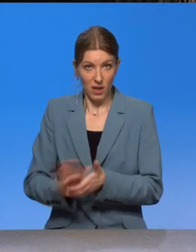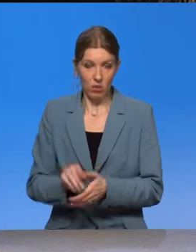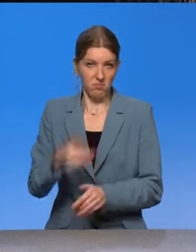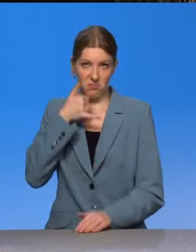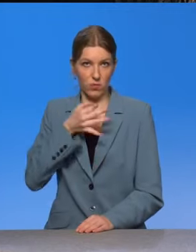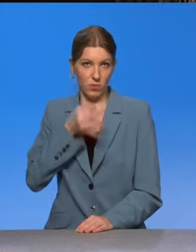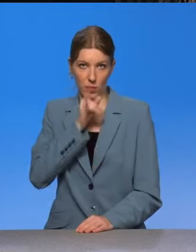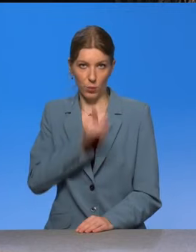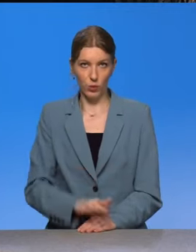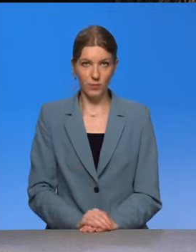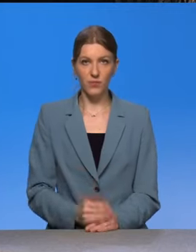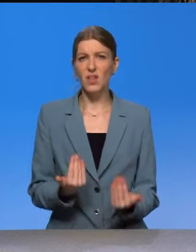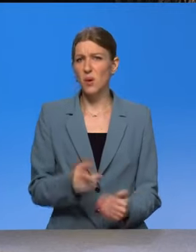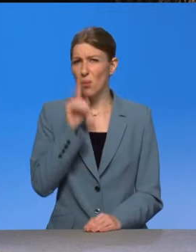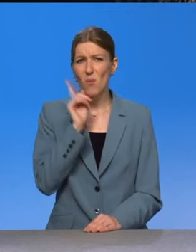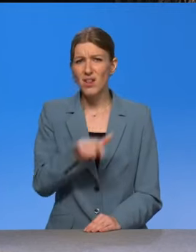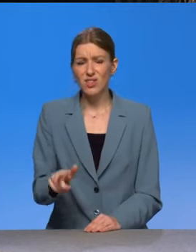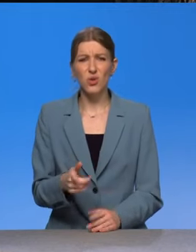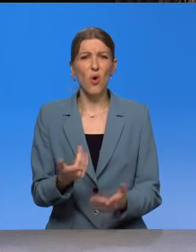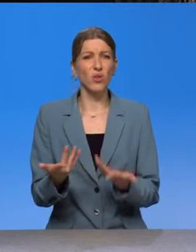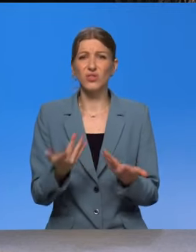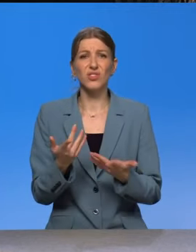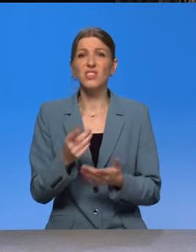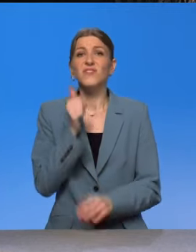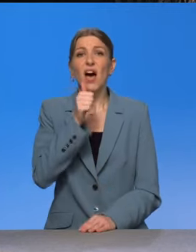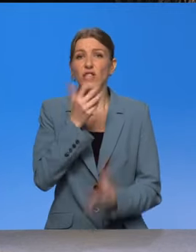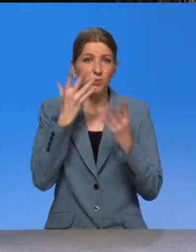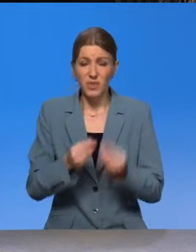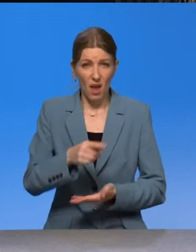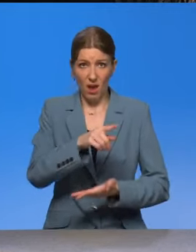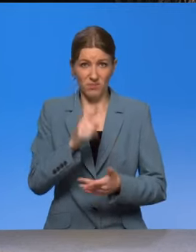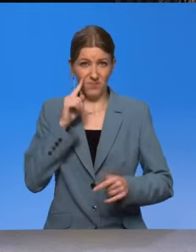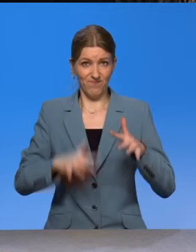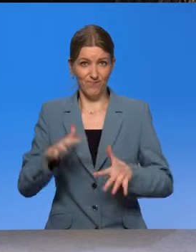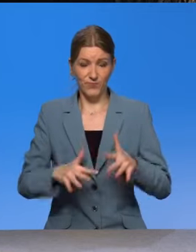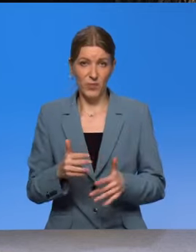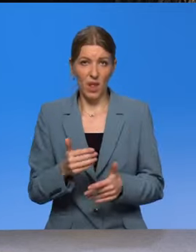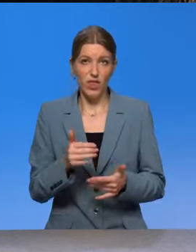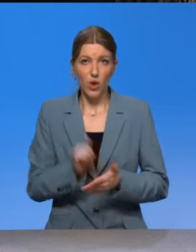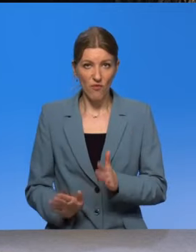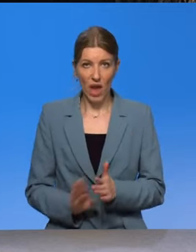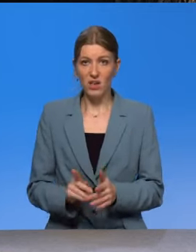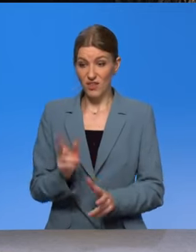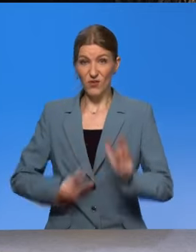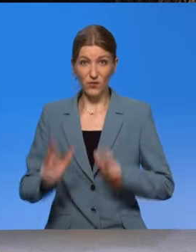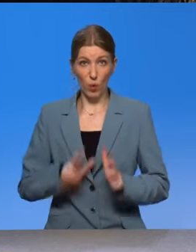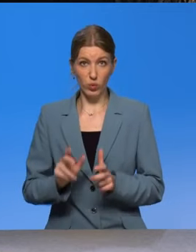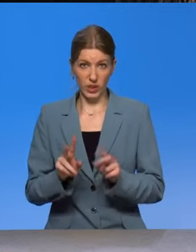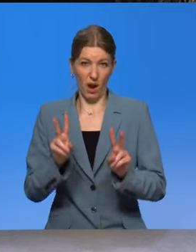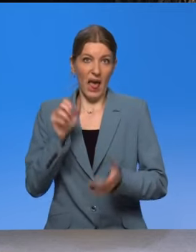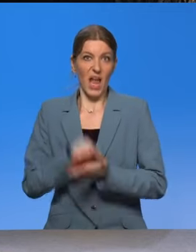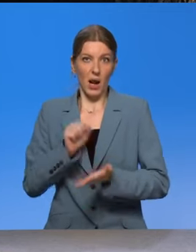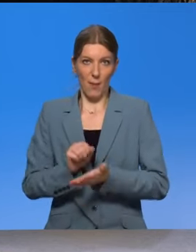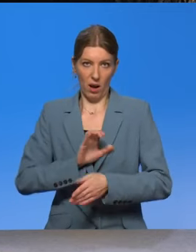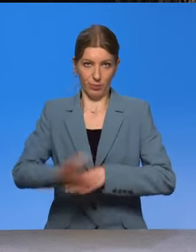молодежь какая-то потерянная, неуверенная в завтрашнем дне. Наклепали вузов этих выпускников. Очень-очень много,